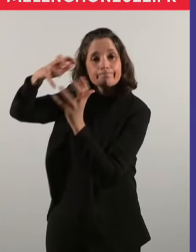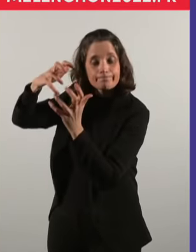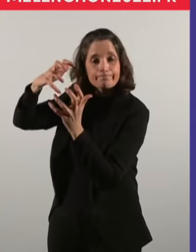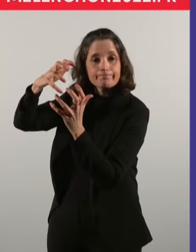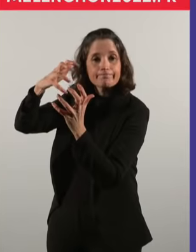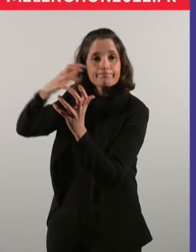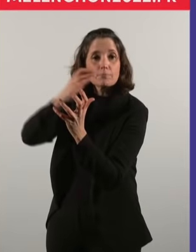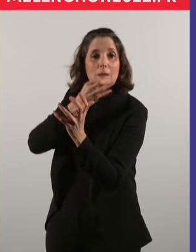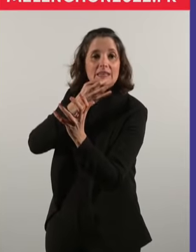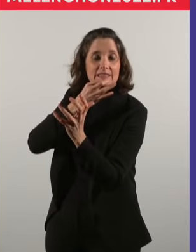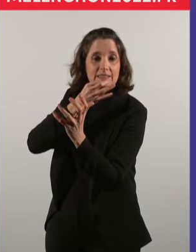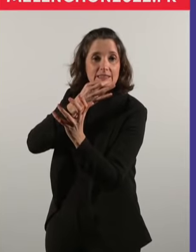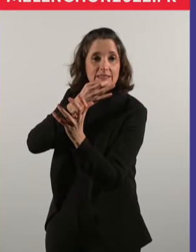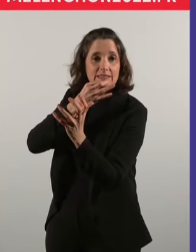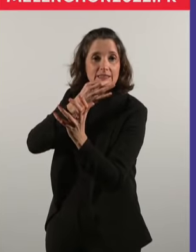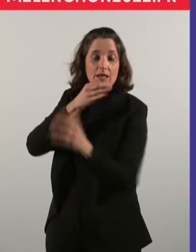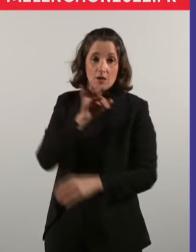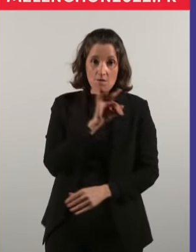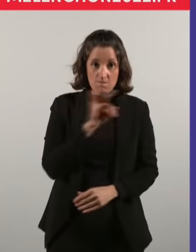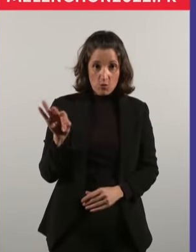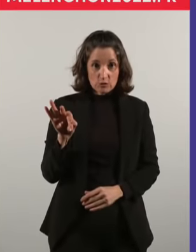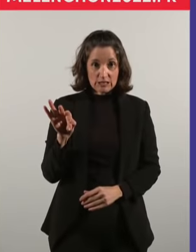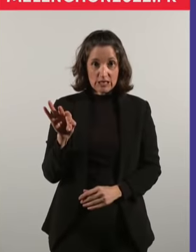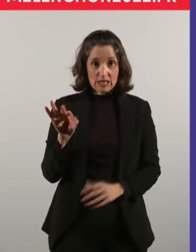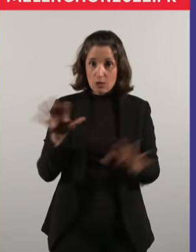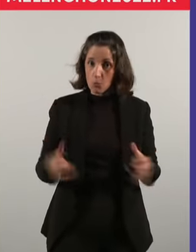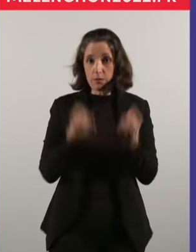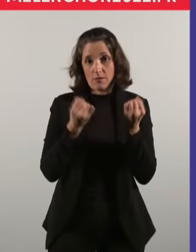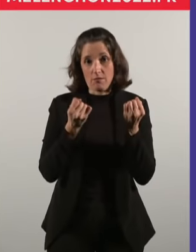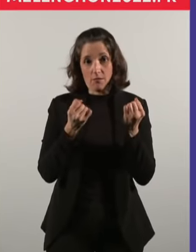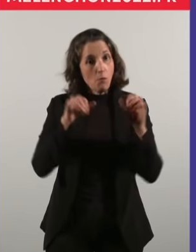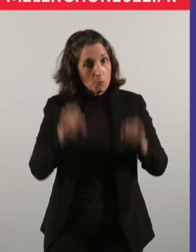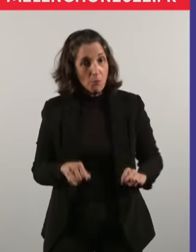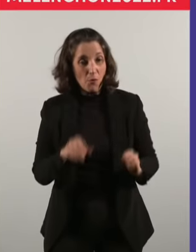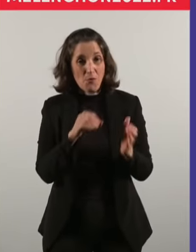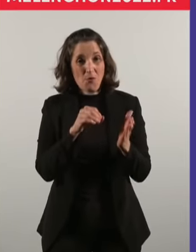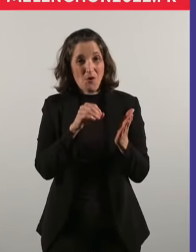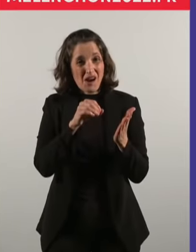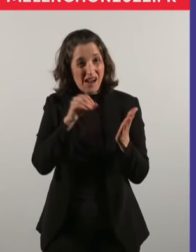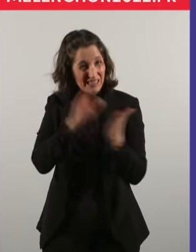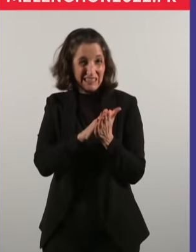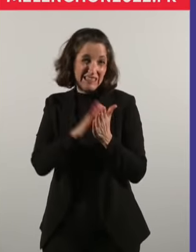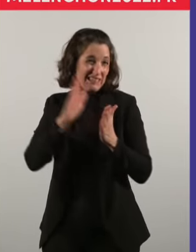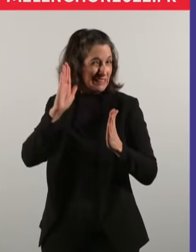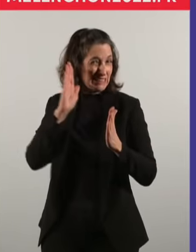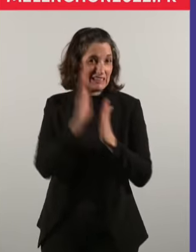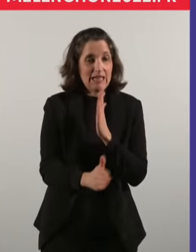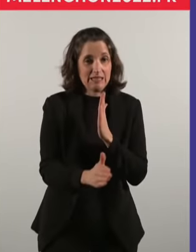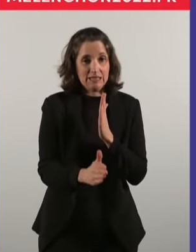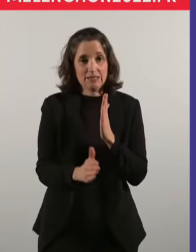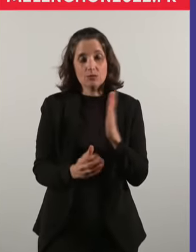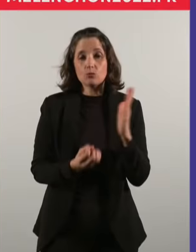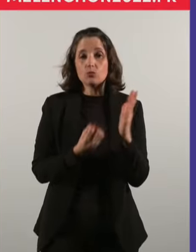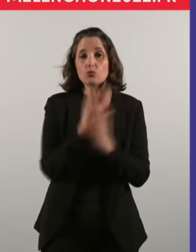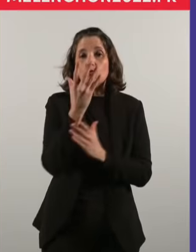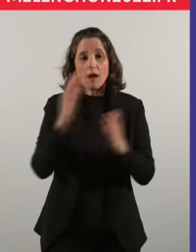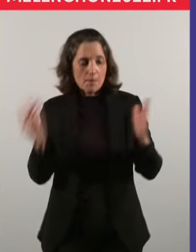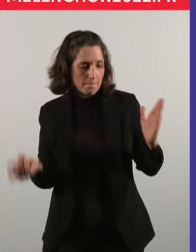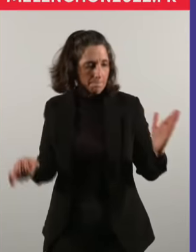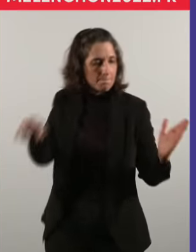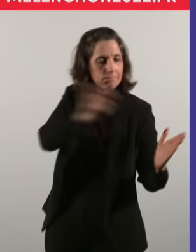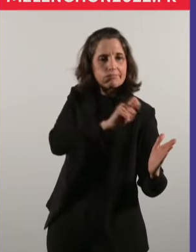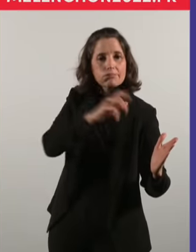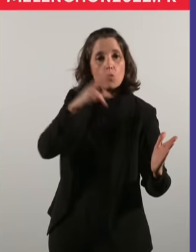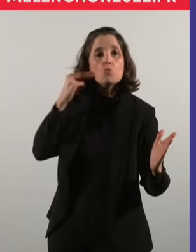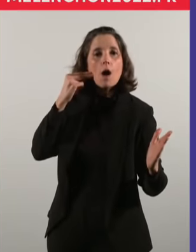du monde. Les Français peuvent s'inscrire directement, ouvertement, à cette page nouvelle de l'histoire de l'humanité. Mais au